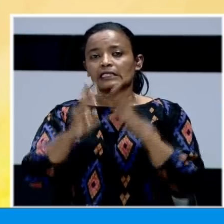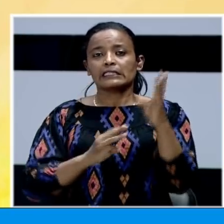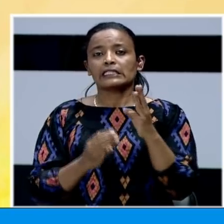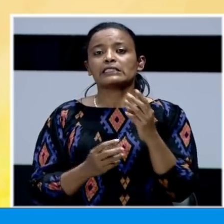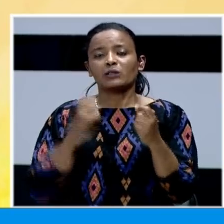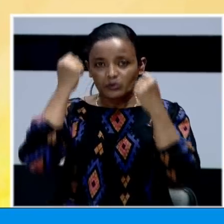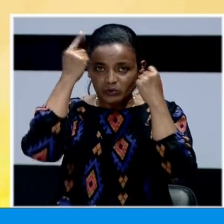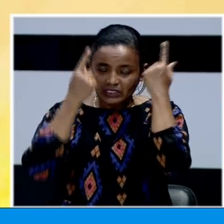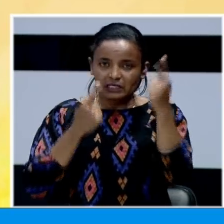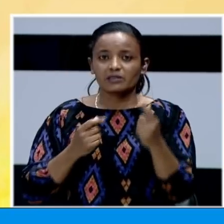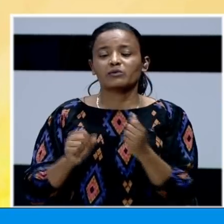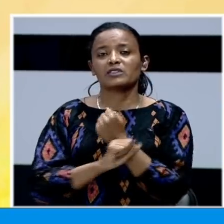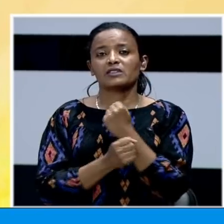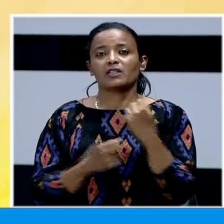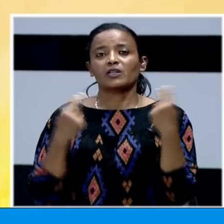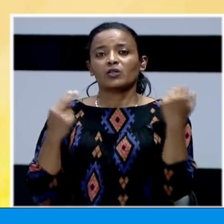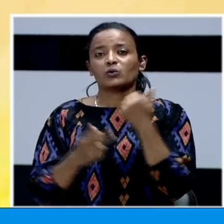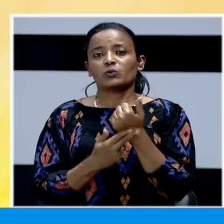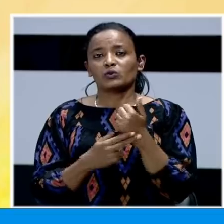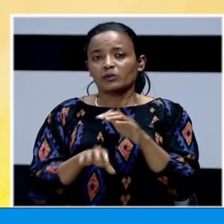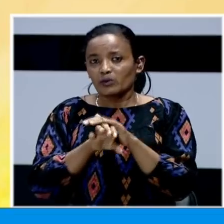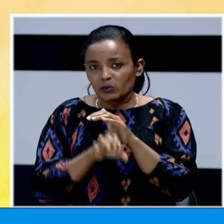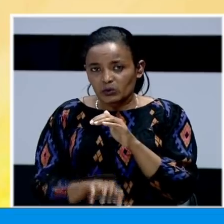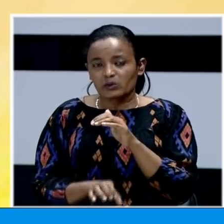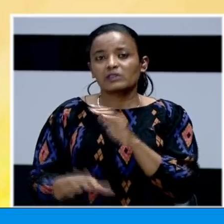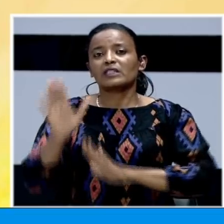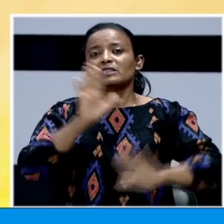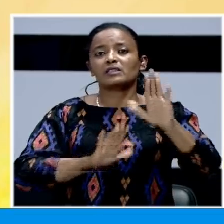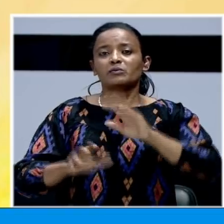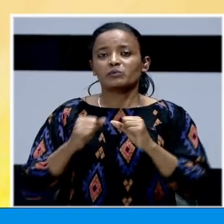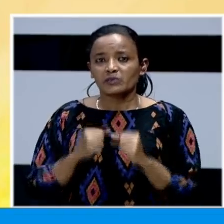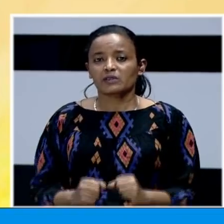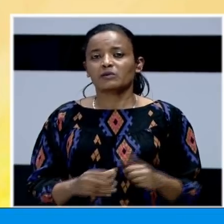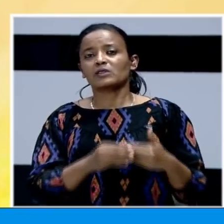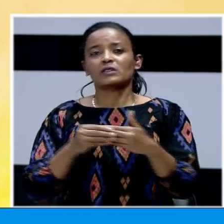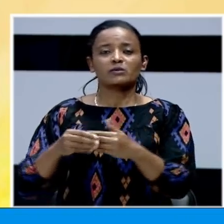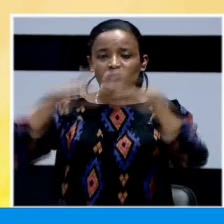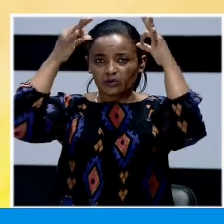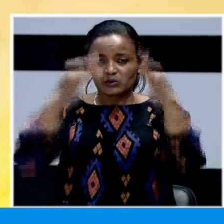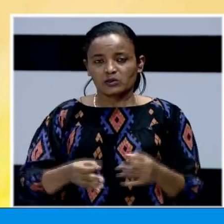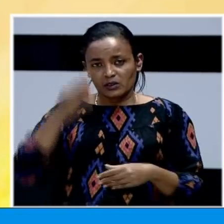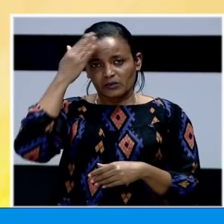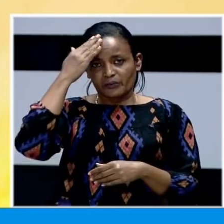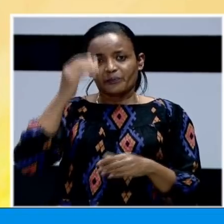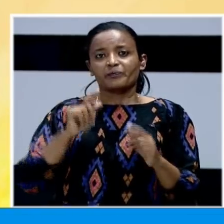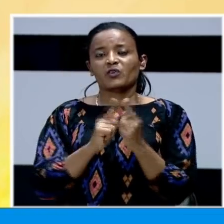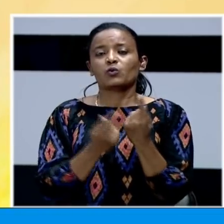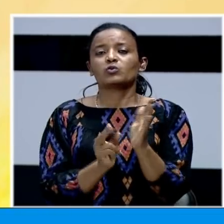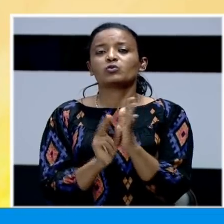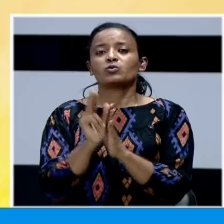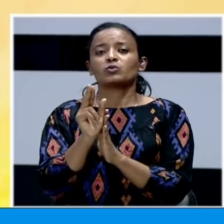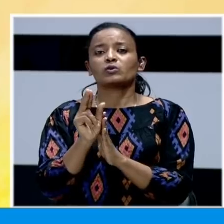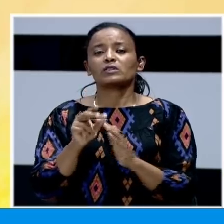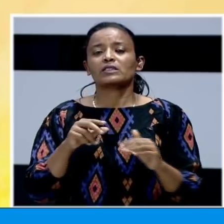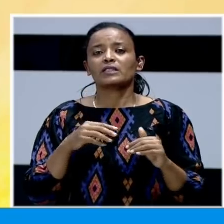መረዳእታታትን መሰረት ብምግባር ቁጠባዊ ጉድኣቱ ብዝንክ መንገድን እናተገምገመ ብጥብቂ ክምራሕ ከም ዝወሰነ ኣፍሊጡሎም። ጉጅለ ብልጽግና ካብ